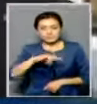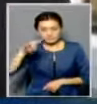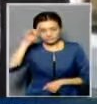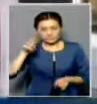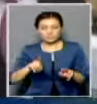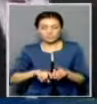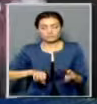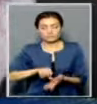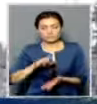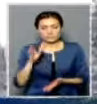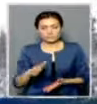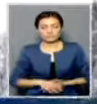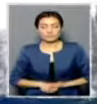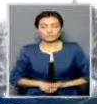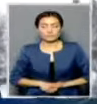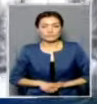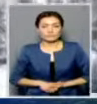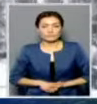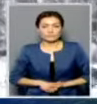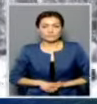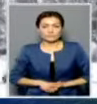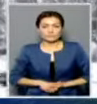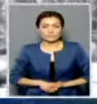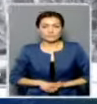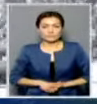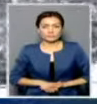да өз үлесін қосады.